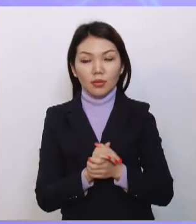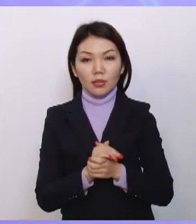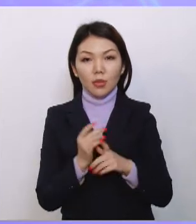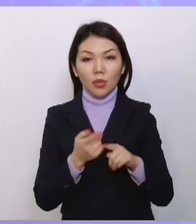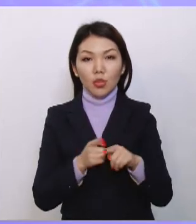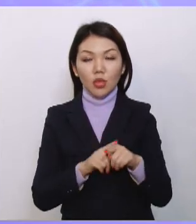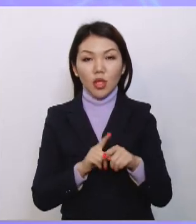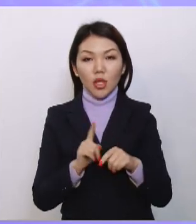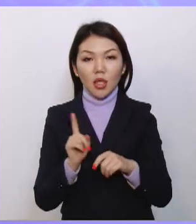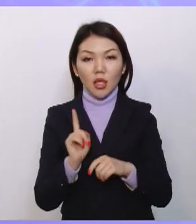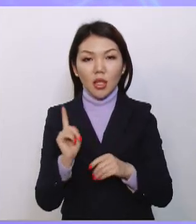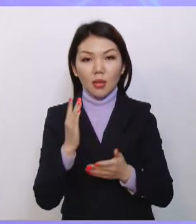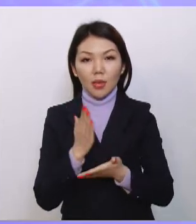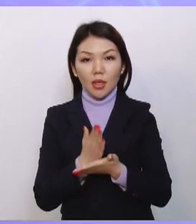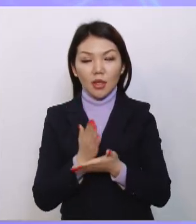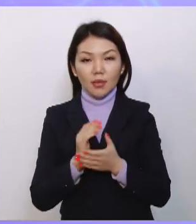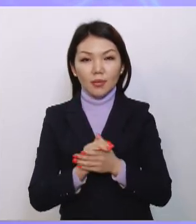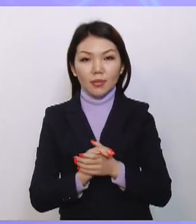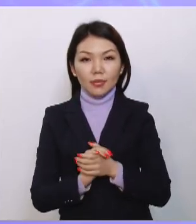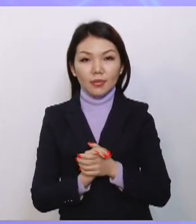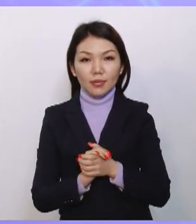Булар эмнелер?